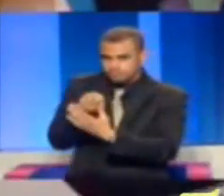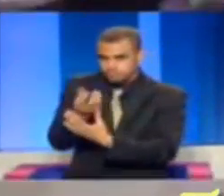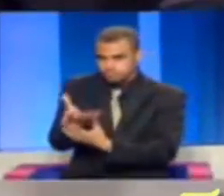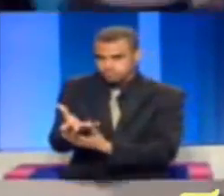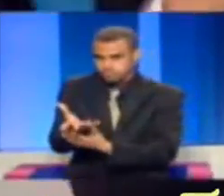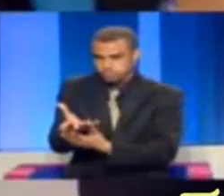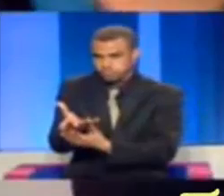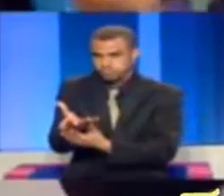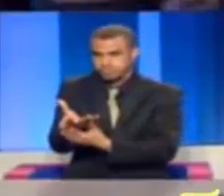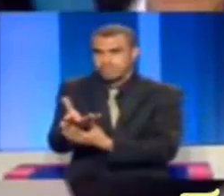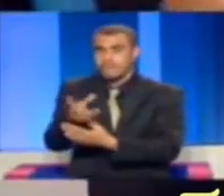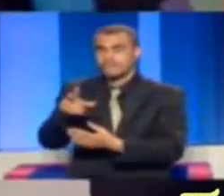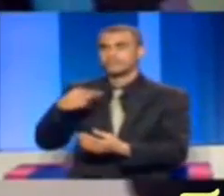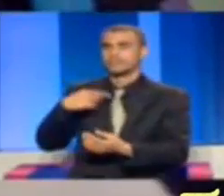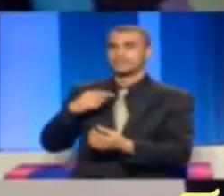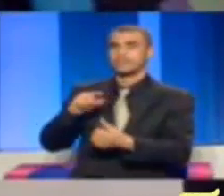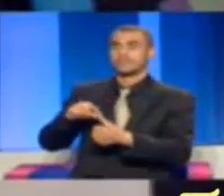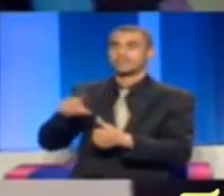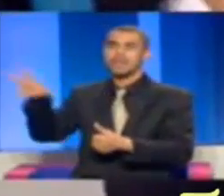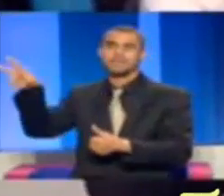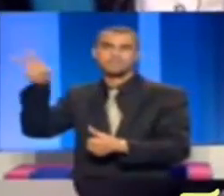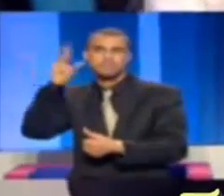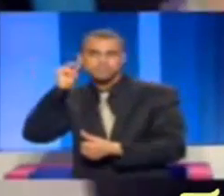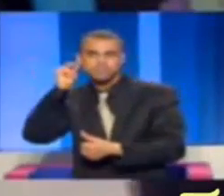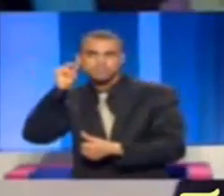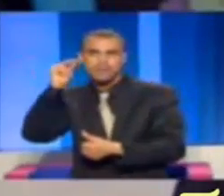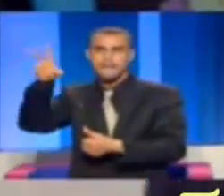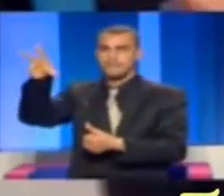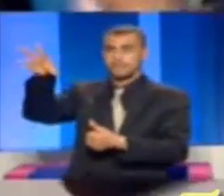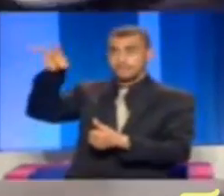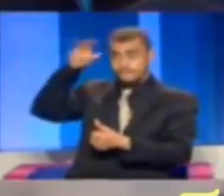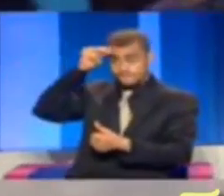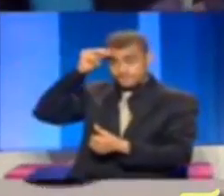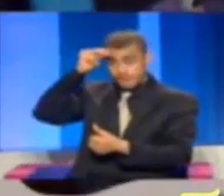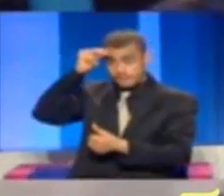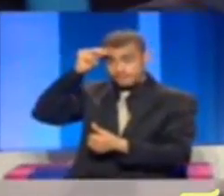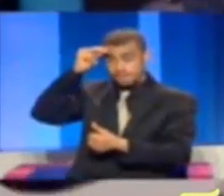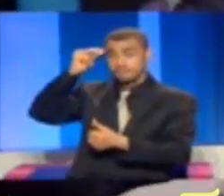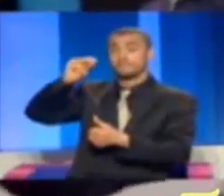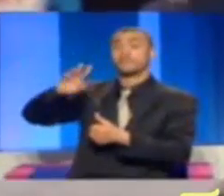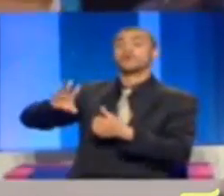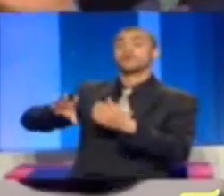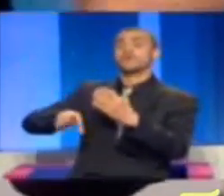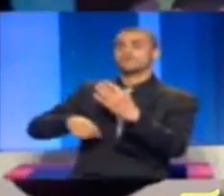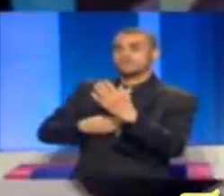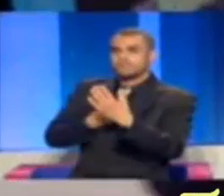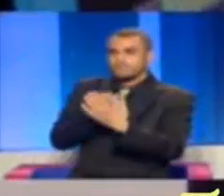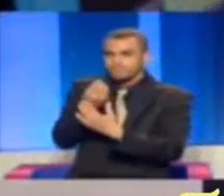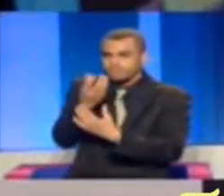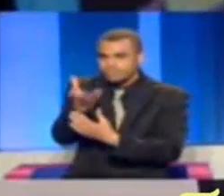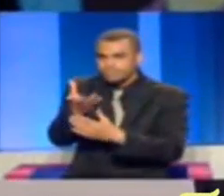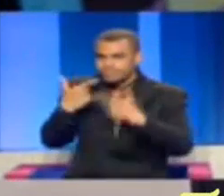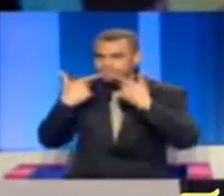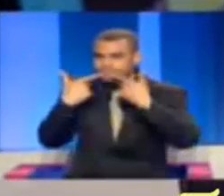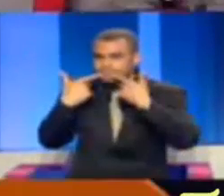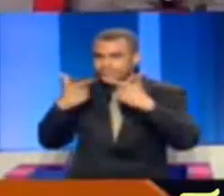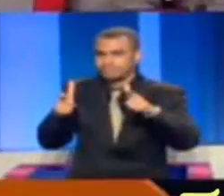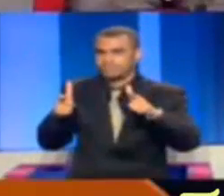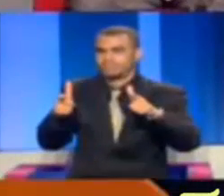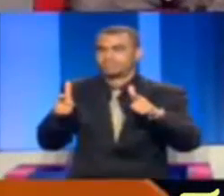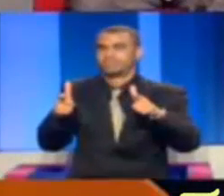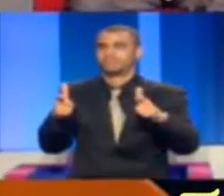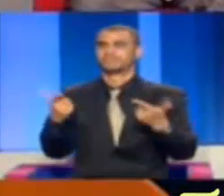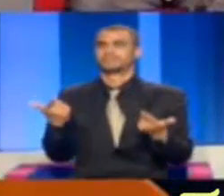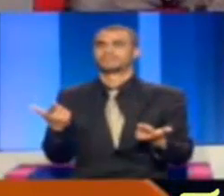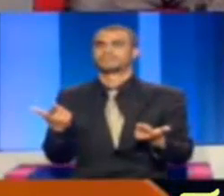كلام، لانه خصو يكون سمع فهم ثم كلام. اذا الوليد سنتين تيكون داز من هذه المرحله ديال السمع والفهم وخرج لنا جمله